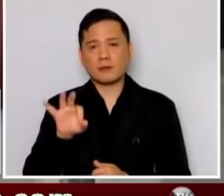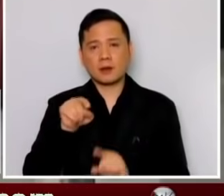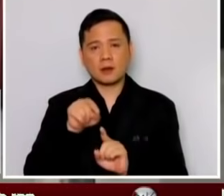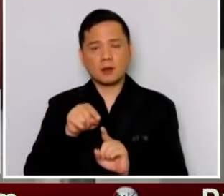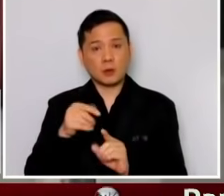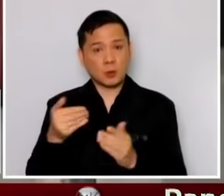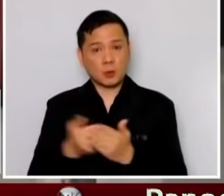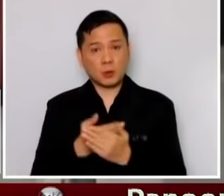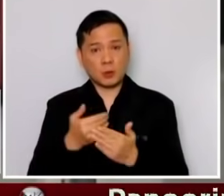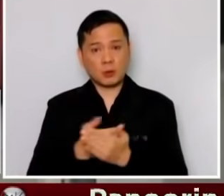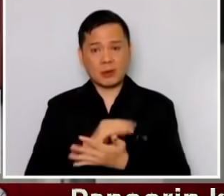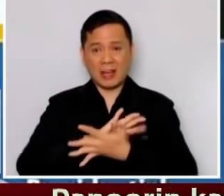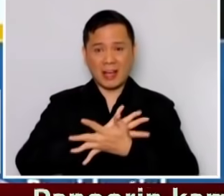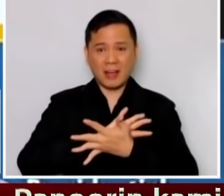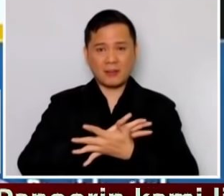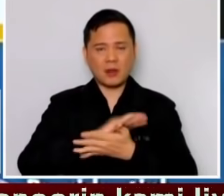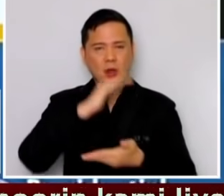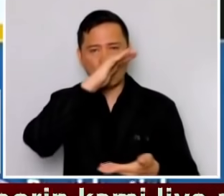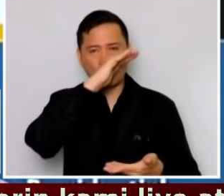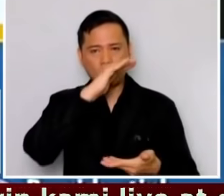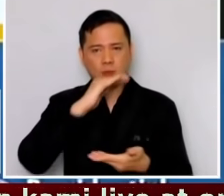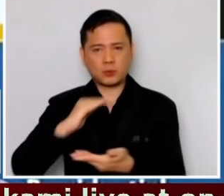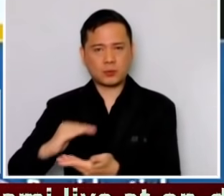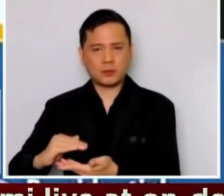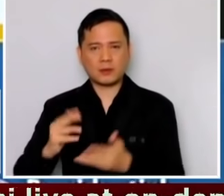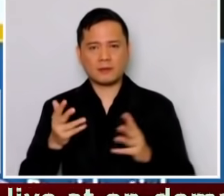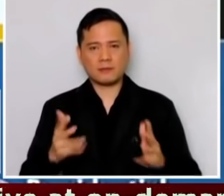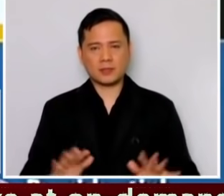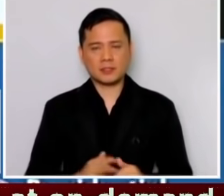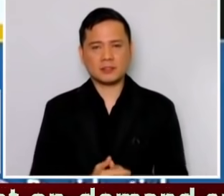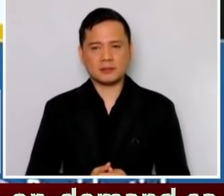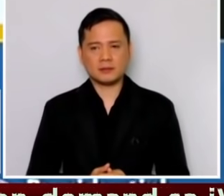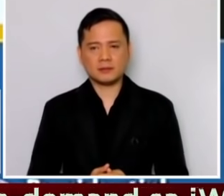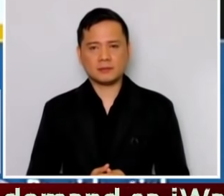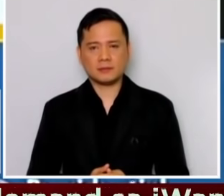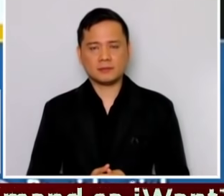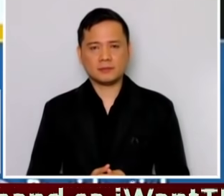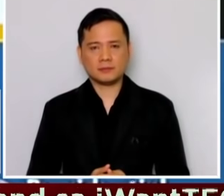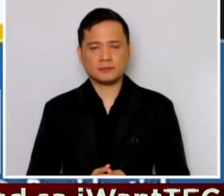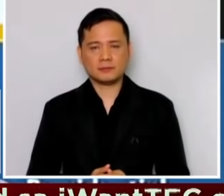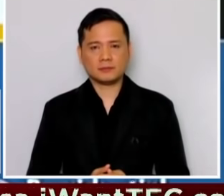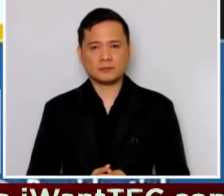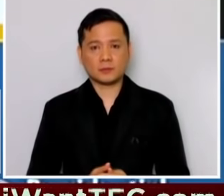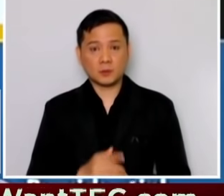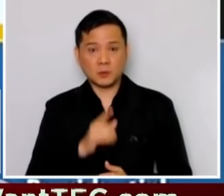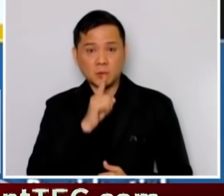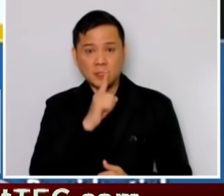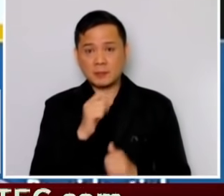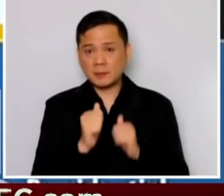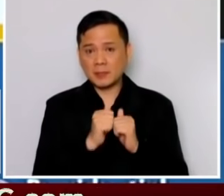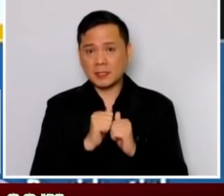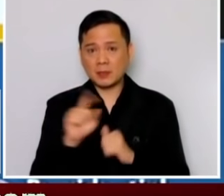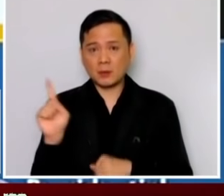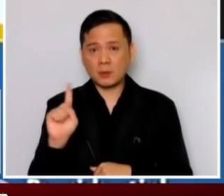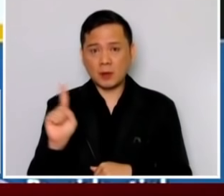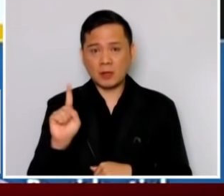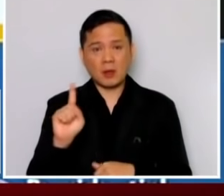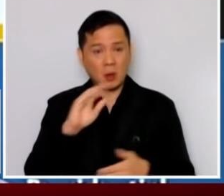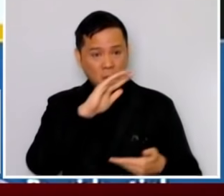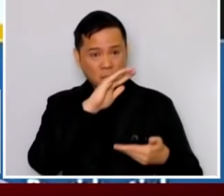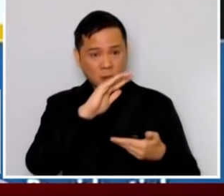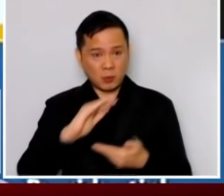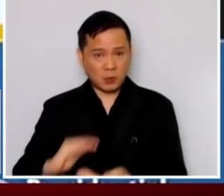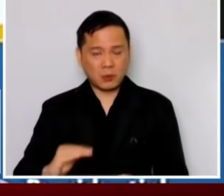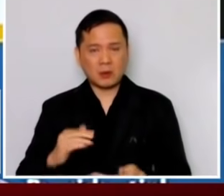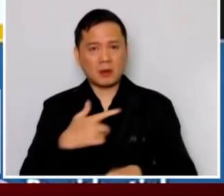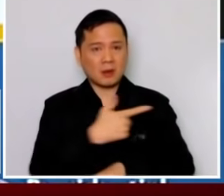bagong nagkakasakit. And so what these three mean together is that it suggests that we have attained substantial